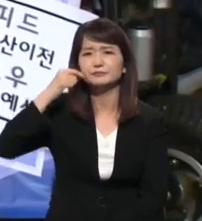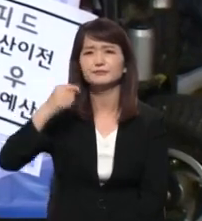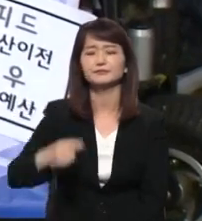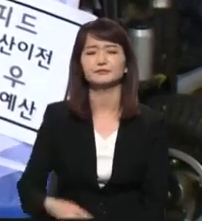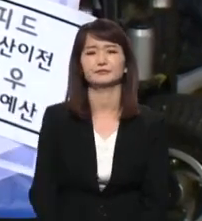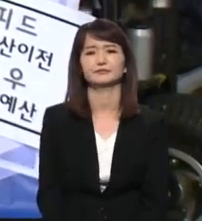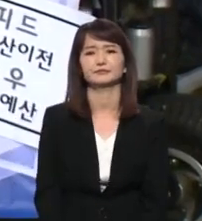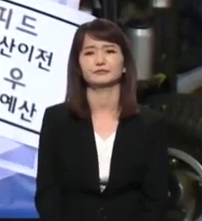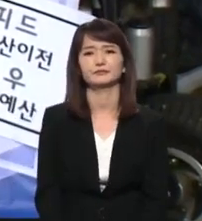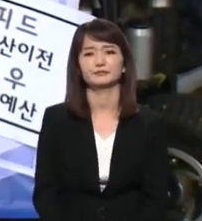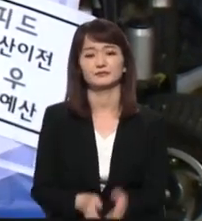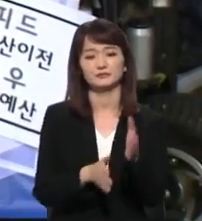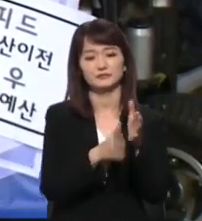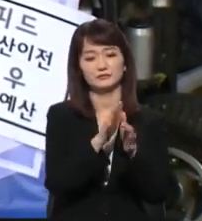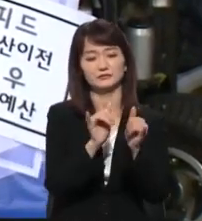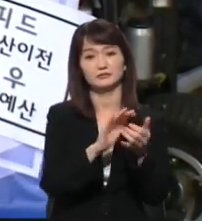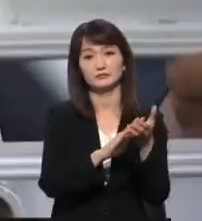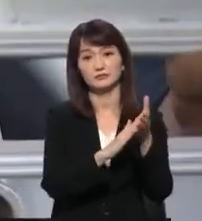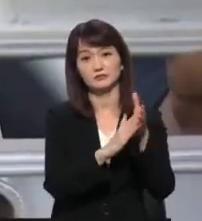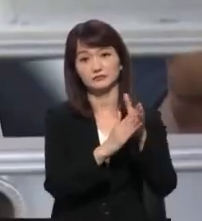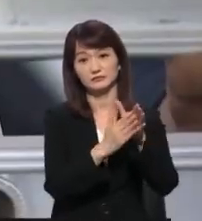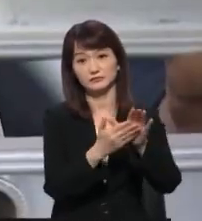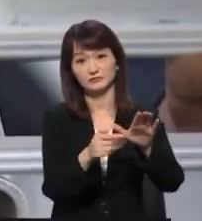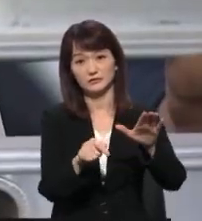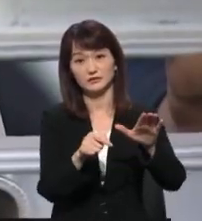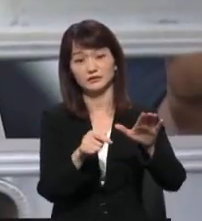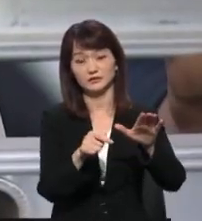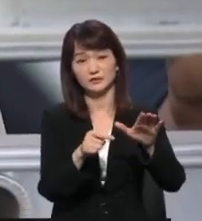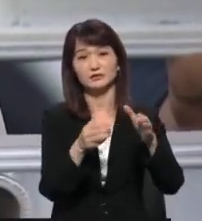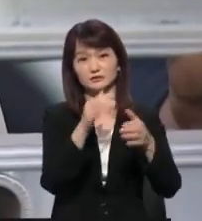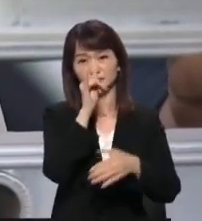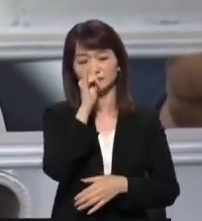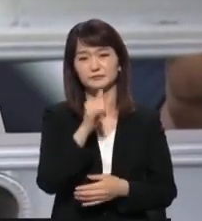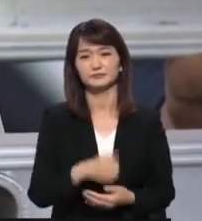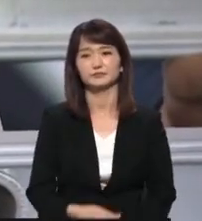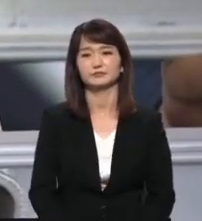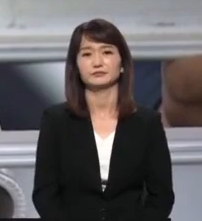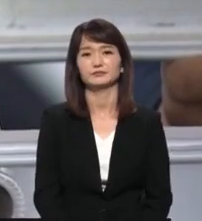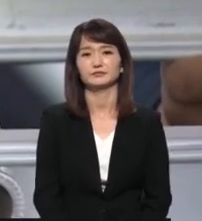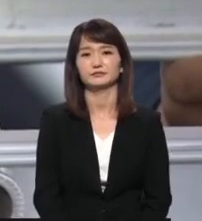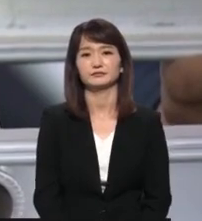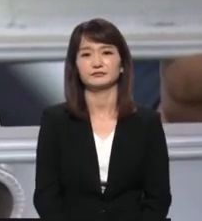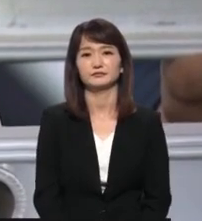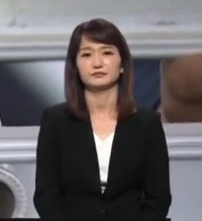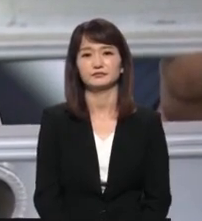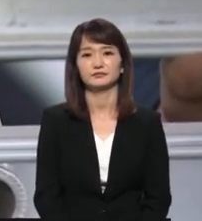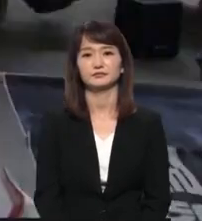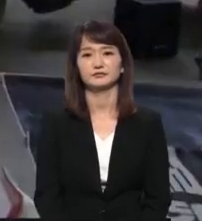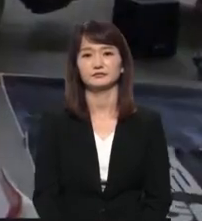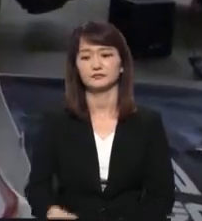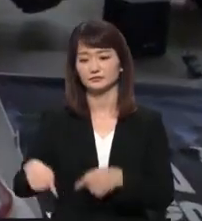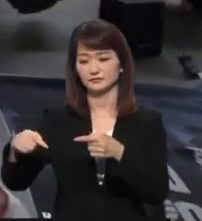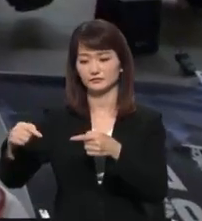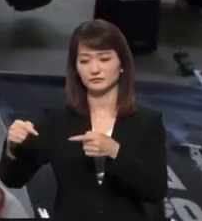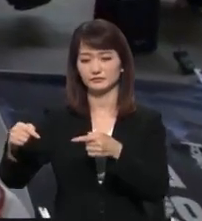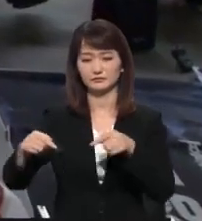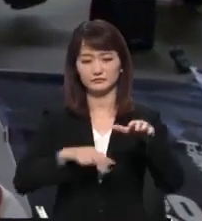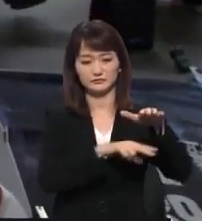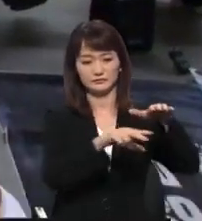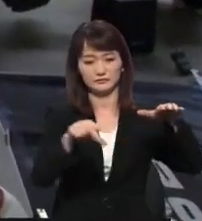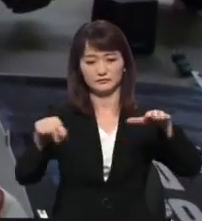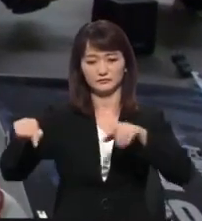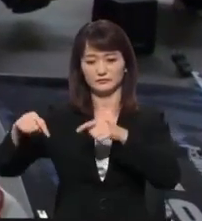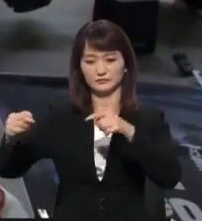있고요 시민들의 변화는 좀 많이 있죠 뭐 저희가 뭐 지하철 타면서 많은